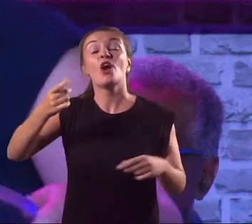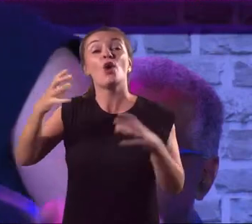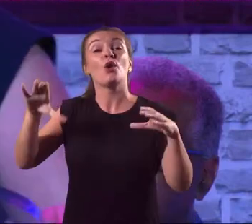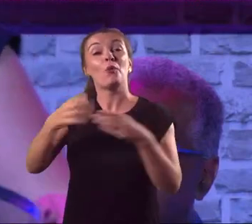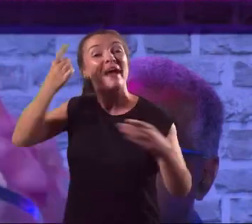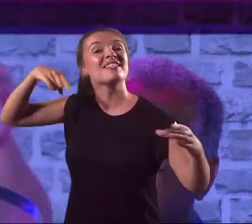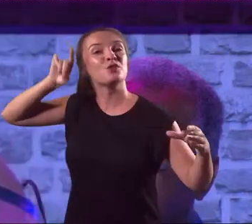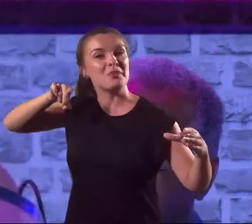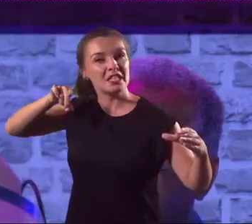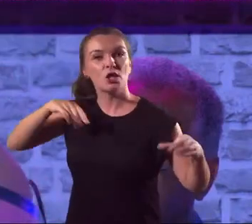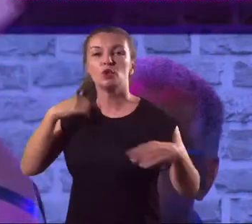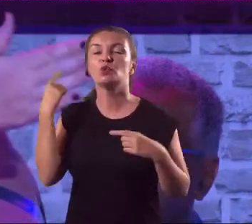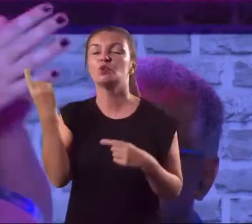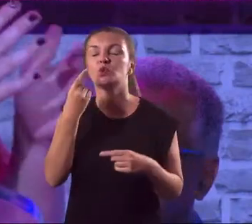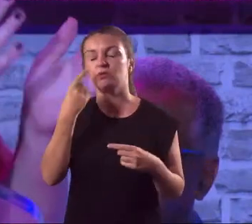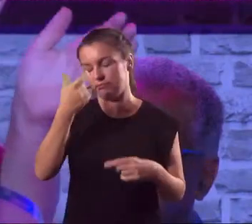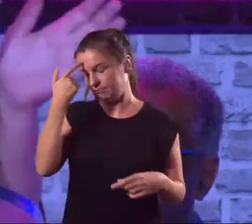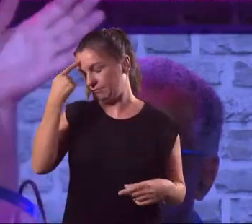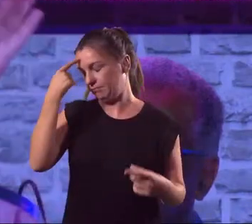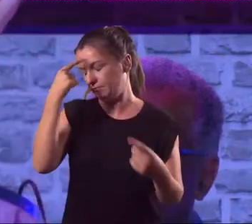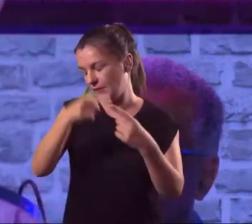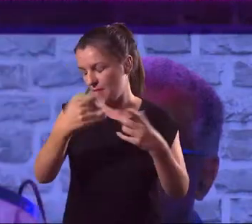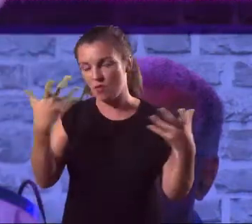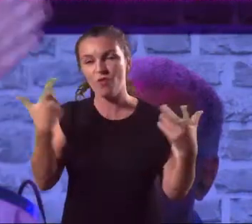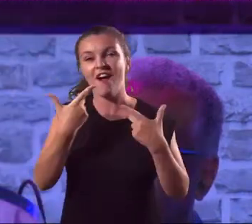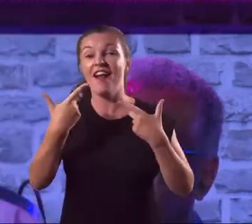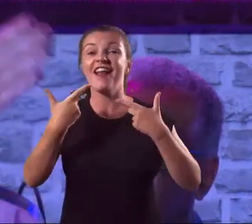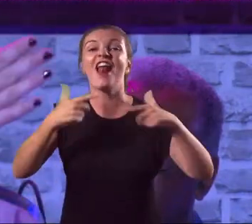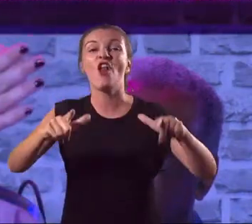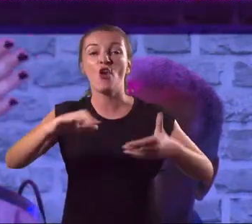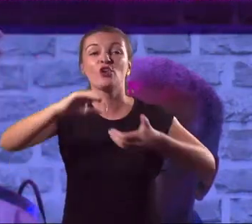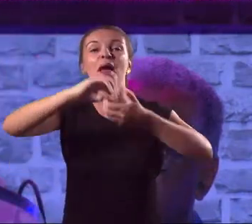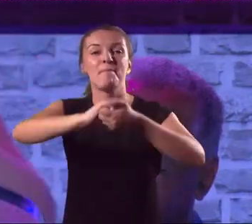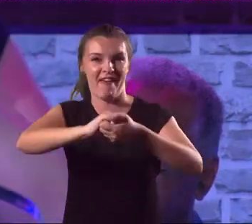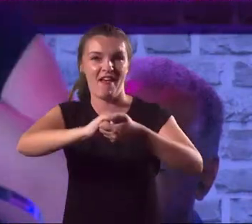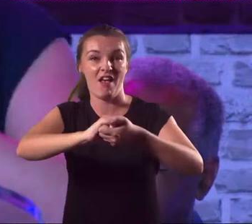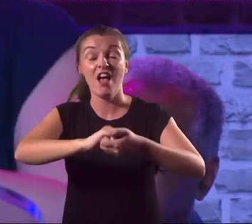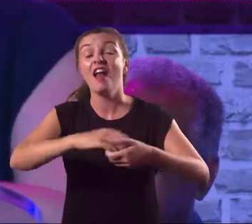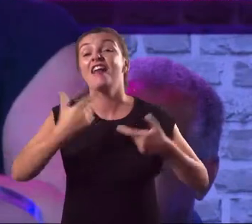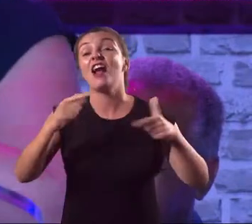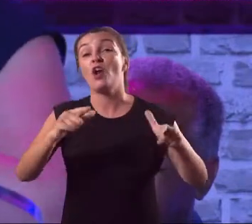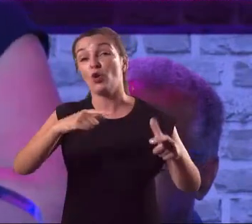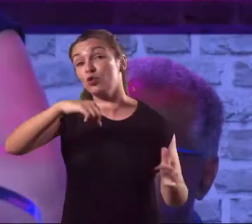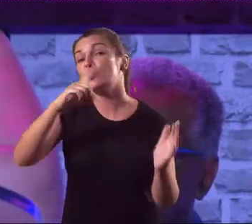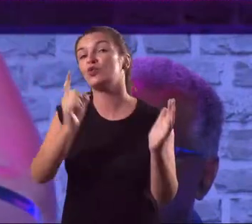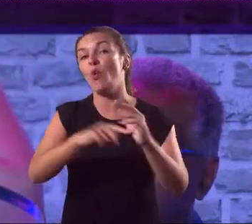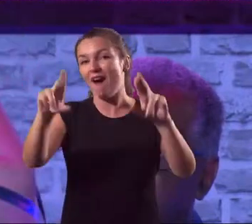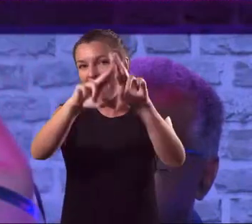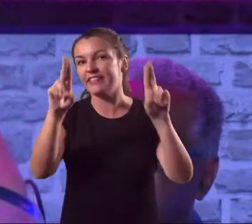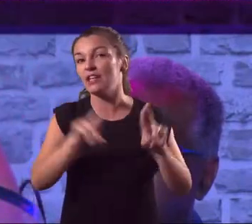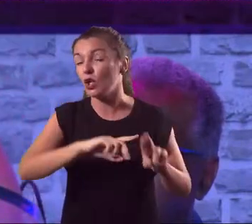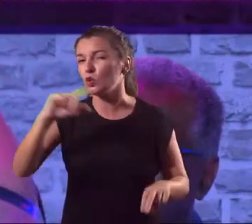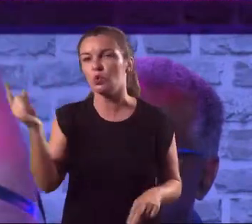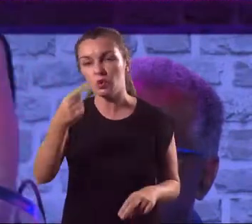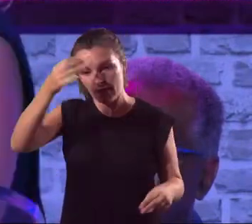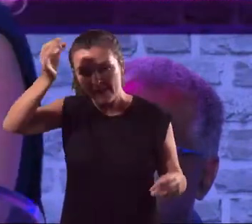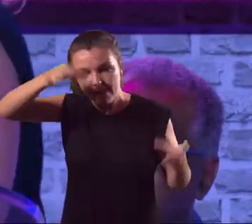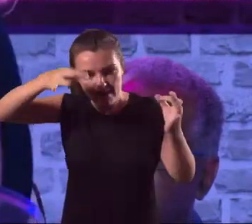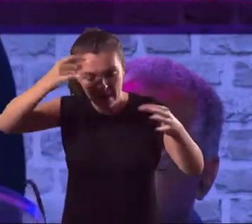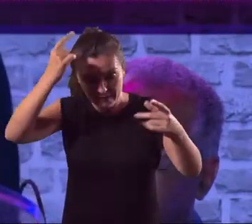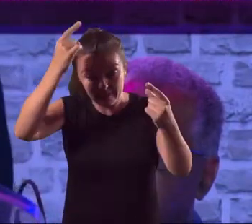aient à tout moment parlé la langue de la paix, parlé la langue du droit international et à tout moment pris des initiatives pour la